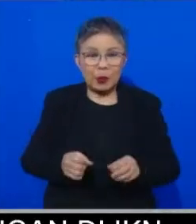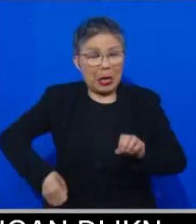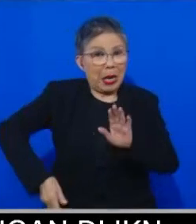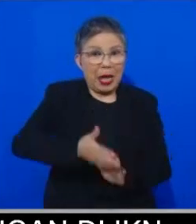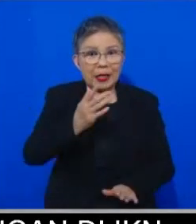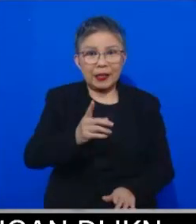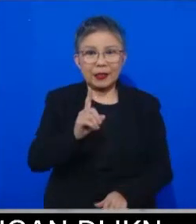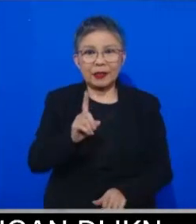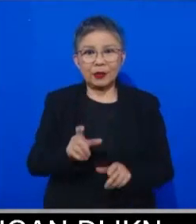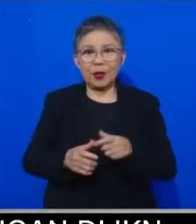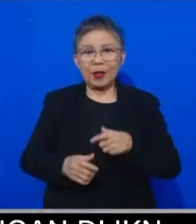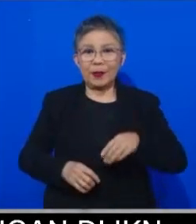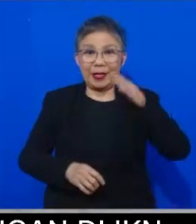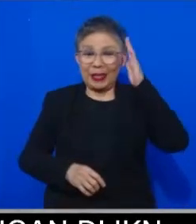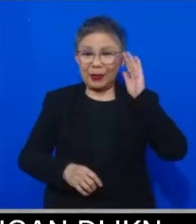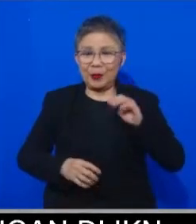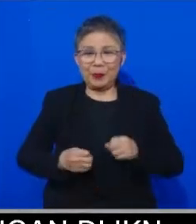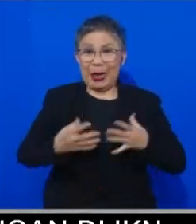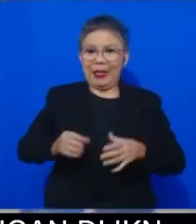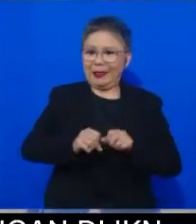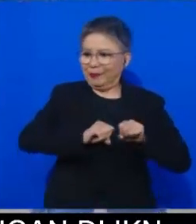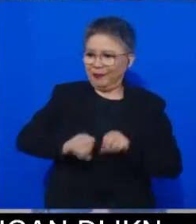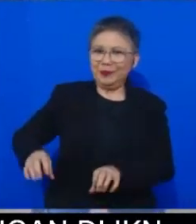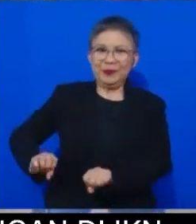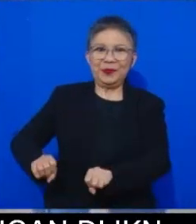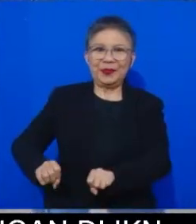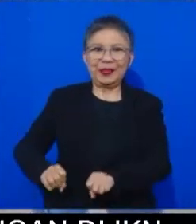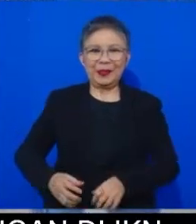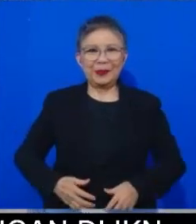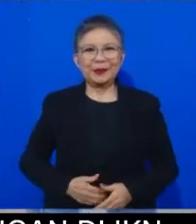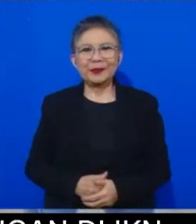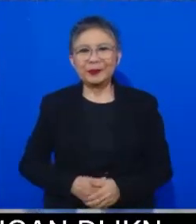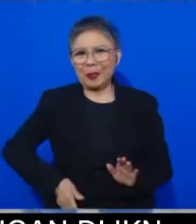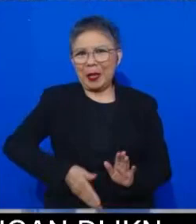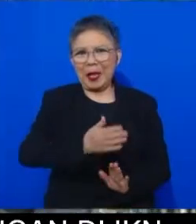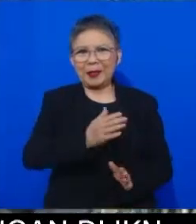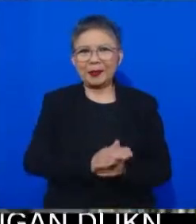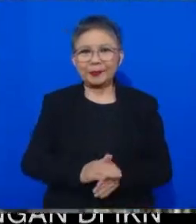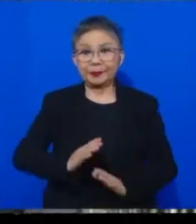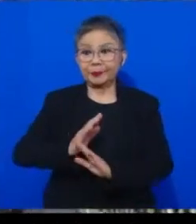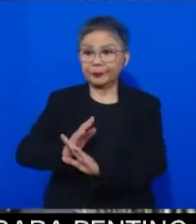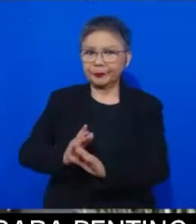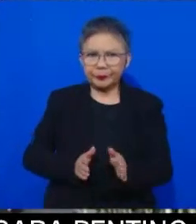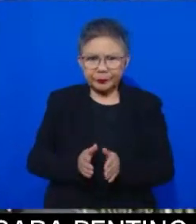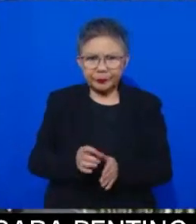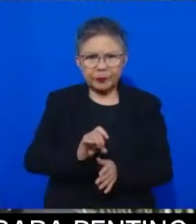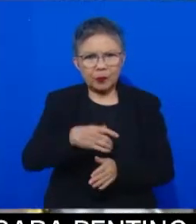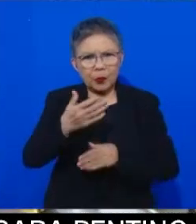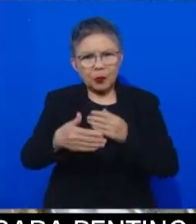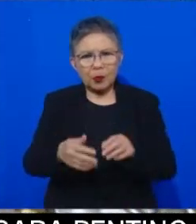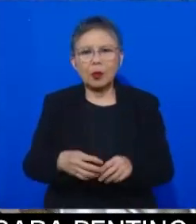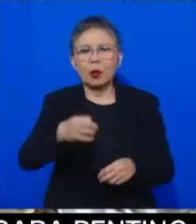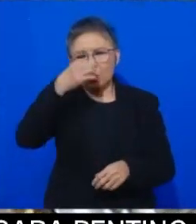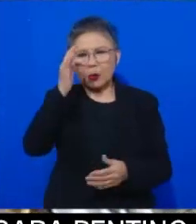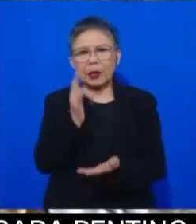kabur. Seorang pembalap liar bahkan meninggalkan sepeda motornya karena panik. Untuk mencegah aksi balap liar, selain melakukan patroli,